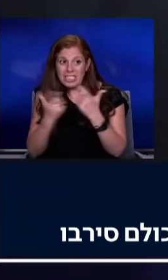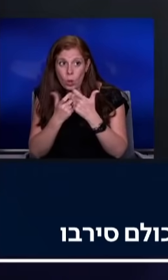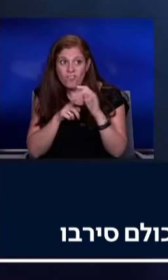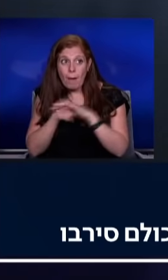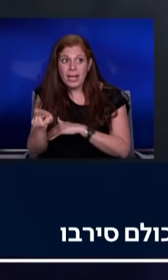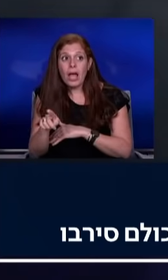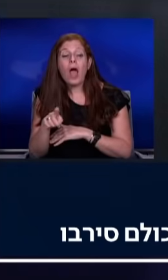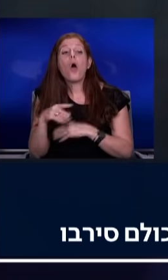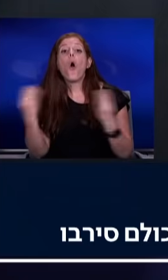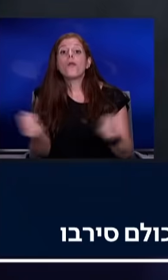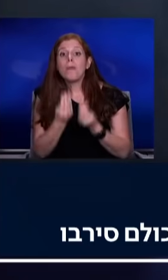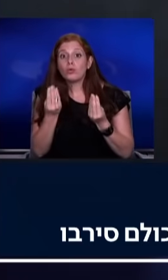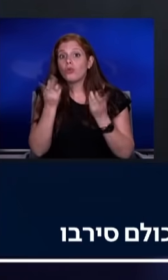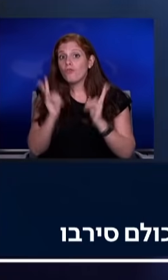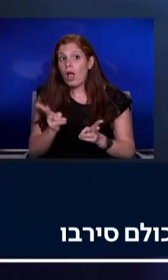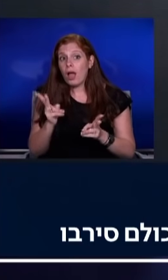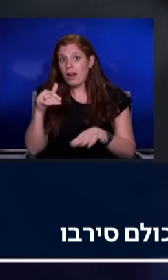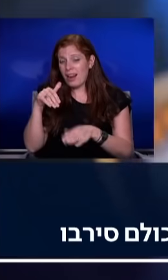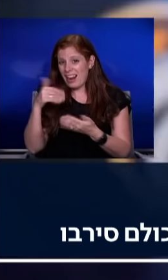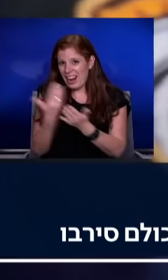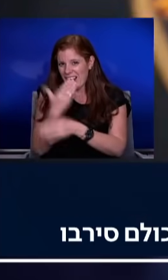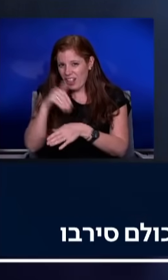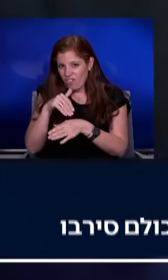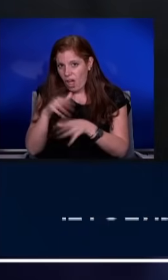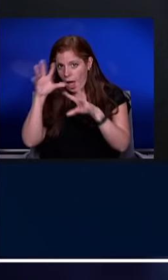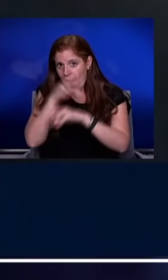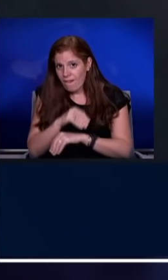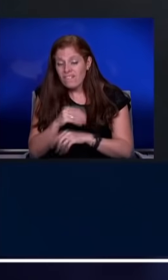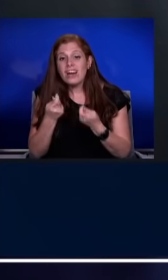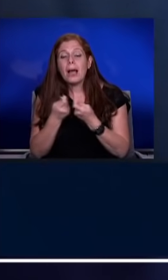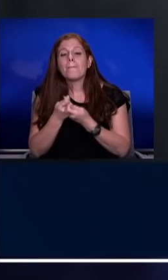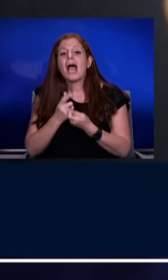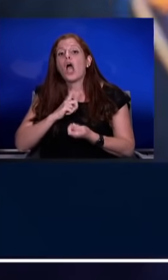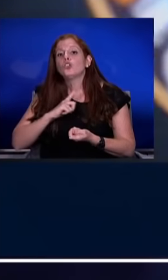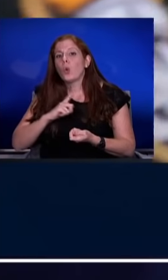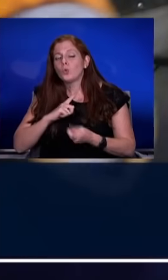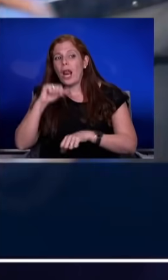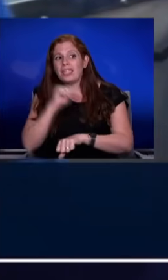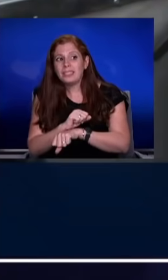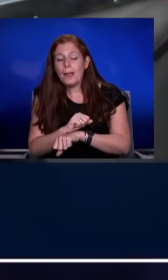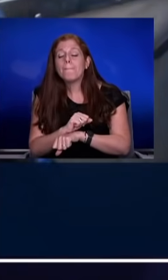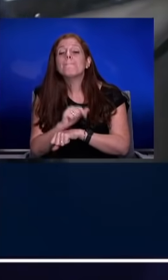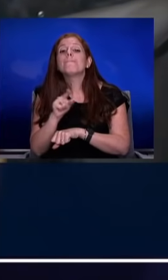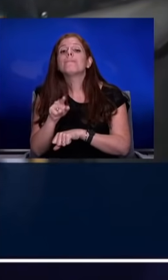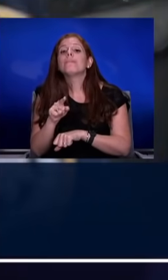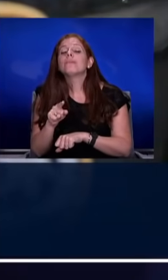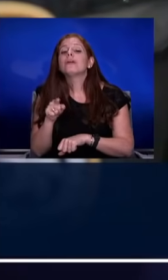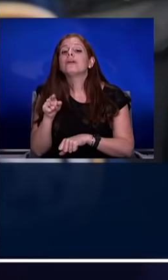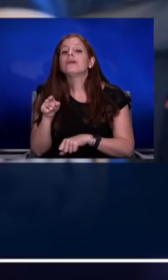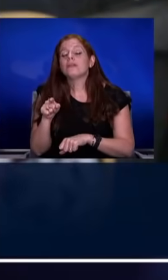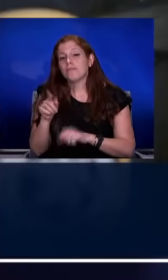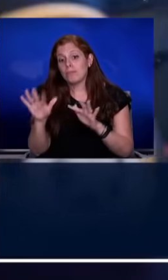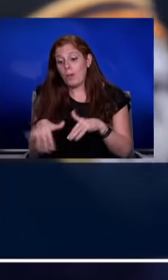פרט שאנחנו יודעים לדווח הערב לגבי השיעות של האסירים הנמלטים בכפר נאורה, כאמור,